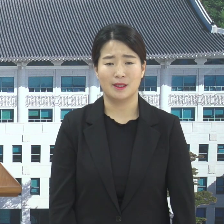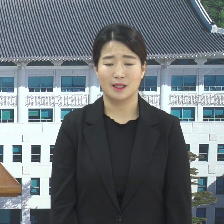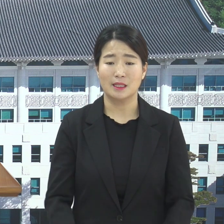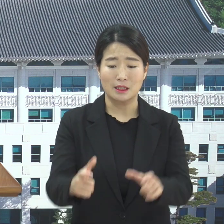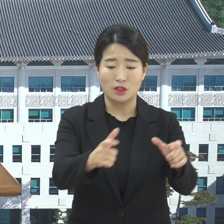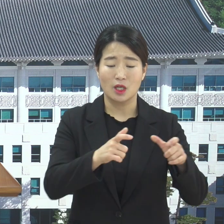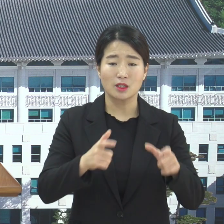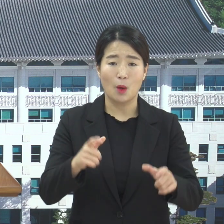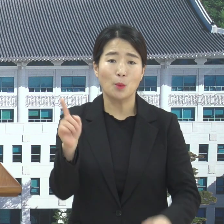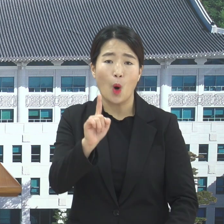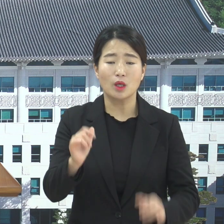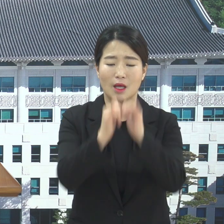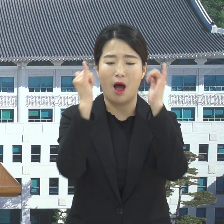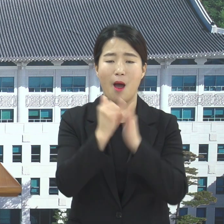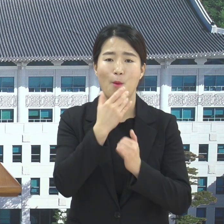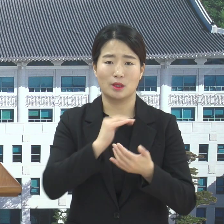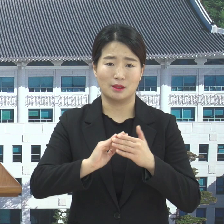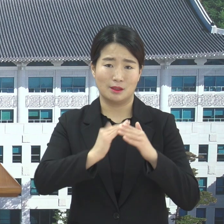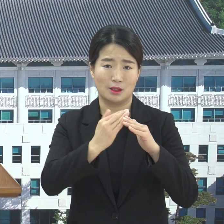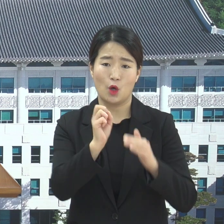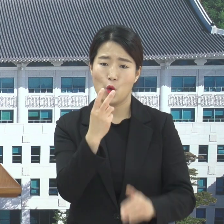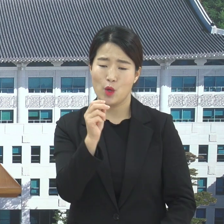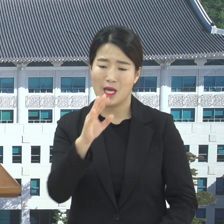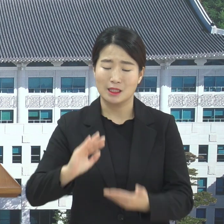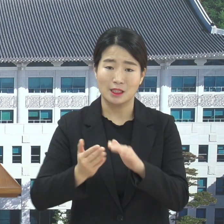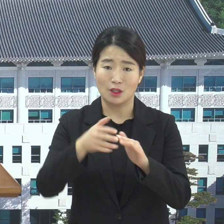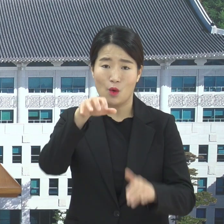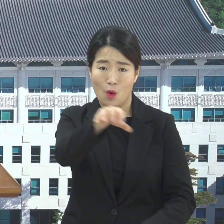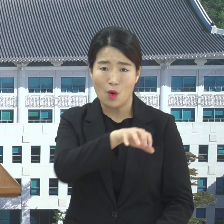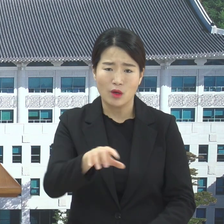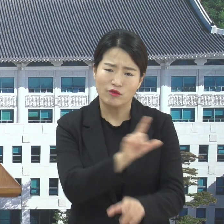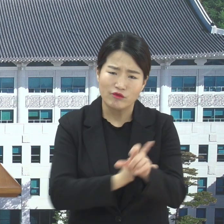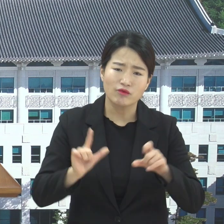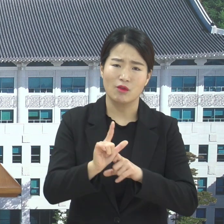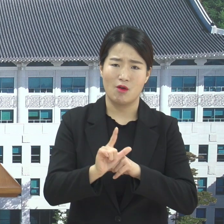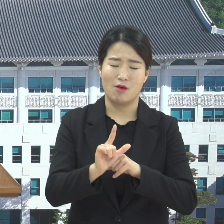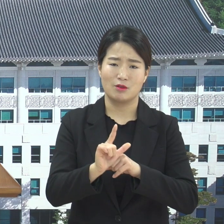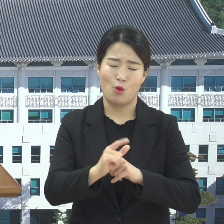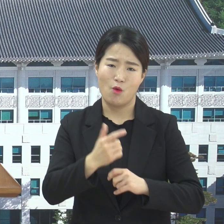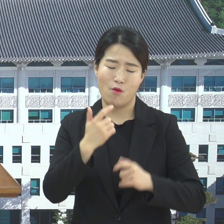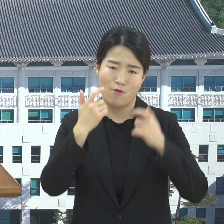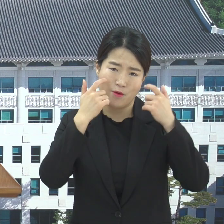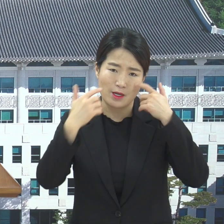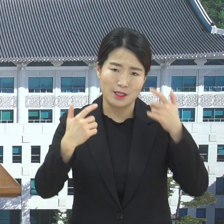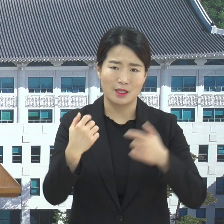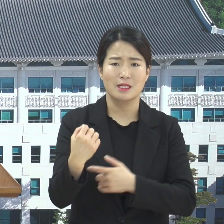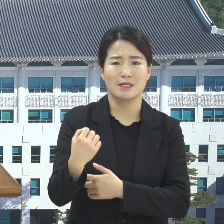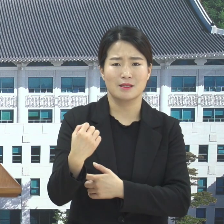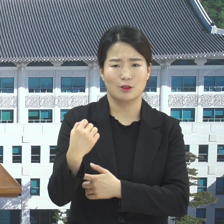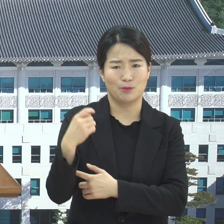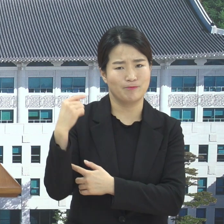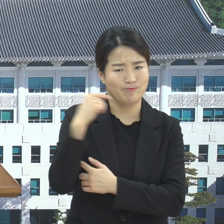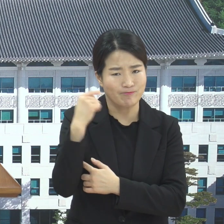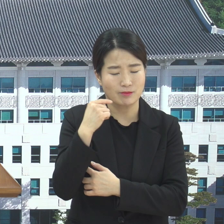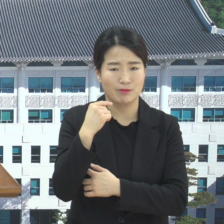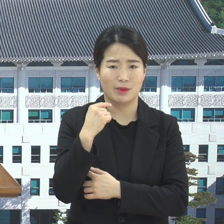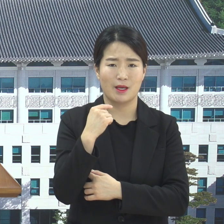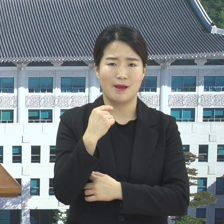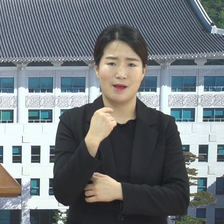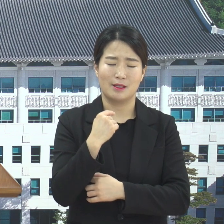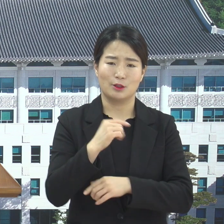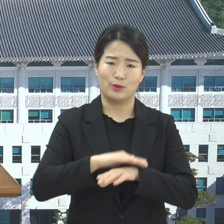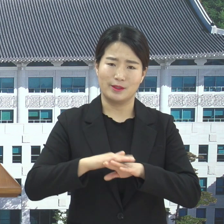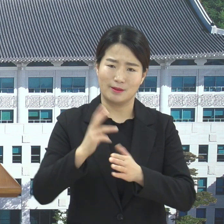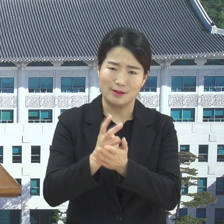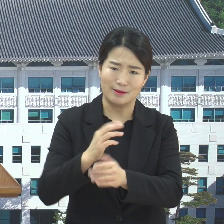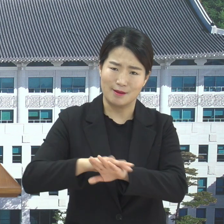시군에서도 사회복지시설 및 요양시설에 대해 더욱 강화된 방역을 실시하고 철저히 수칙을